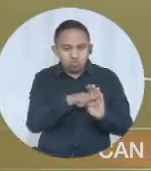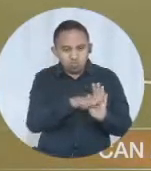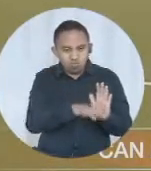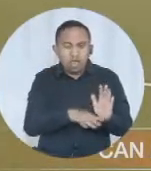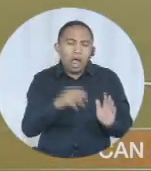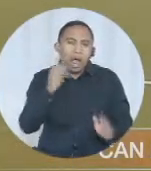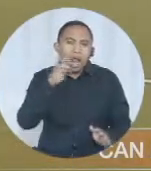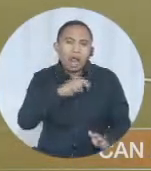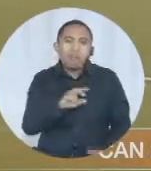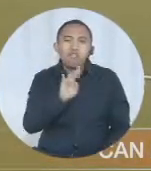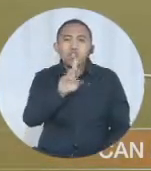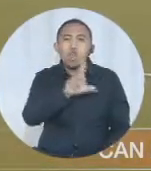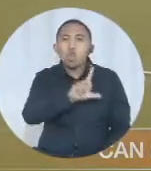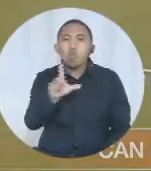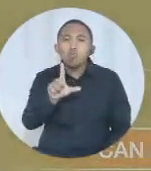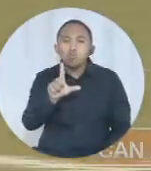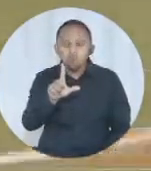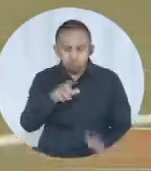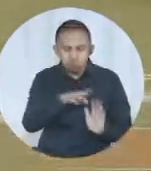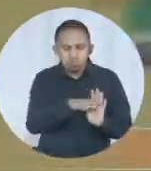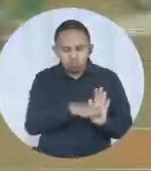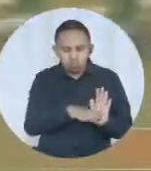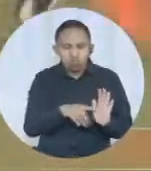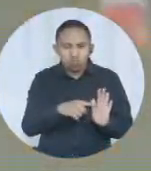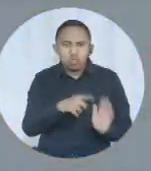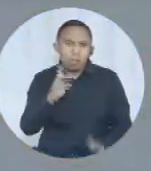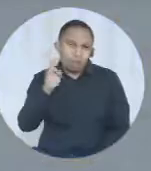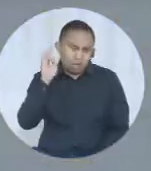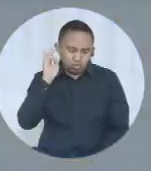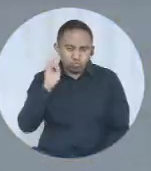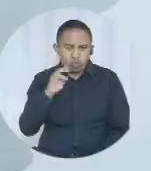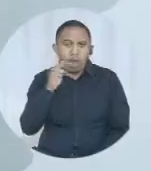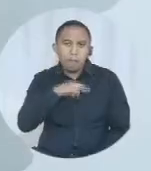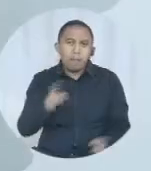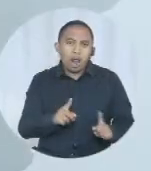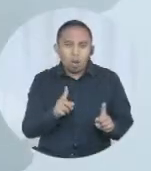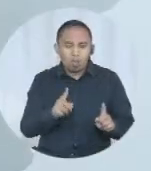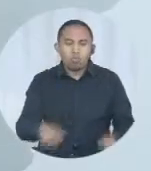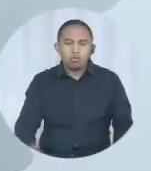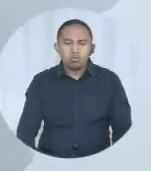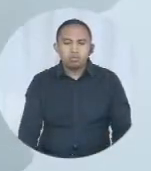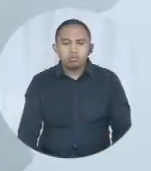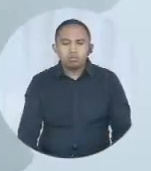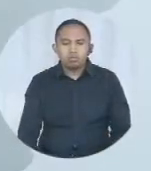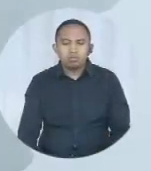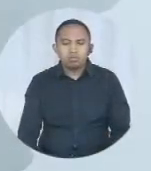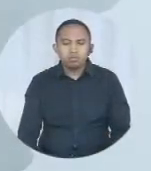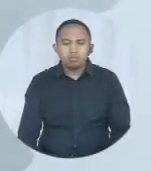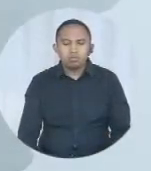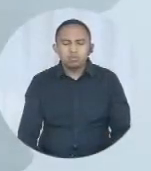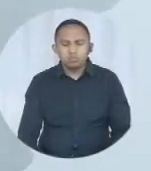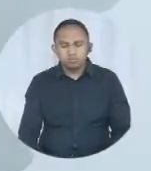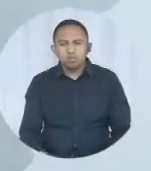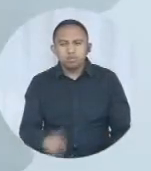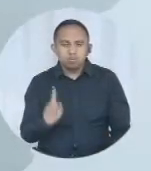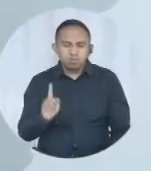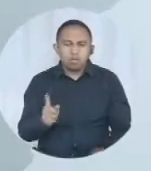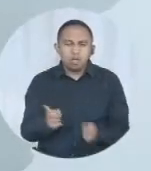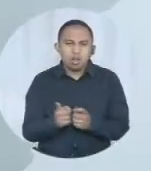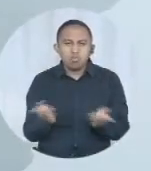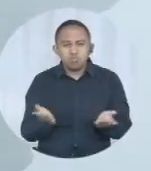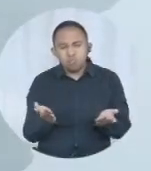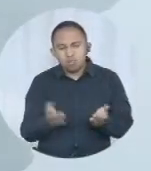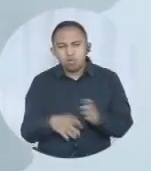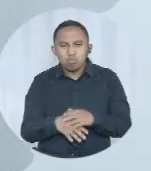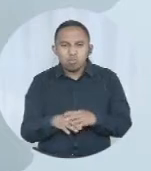atao anatin'ny lisitra vonjomaika ny pare nivoaka ny farany herinandro teo. Izay izany ny fiomankomana ny habarian'ny